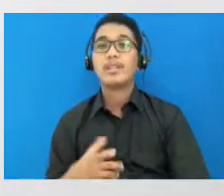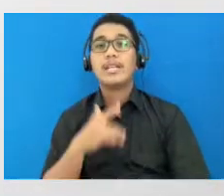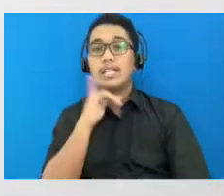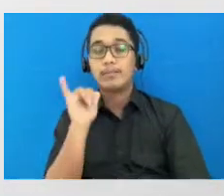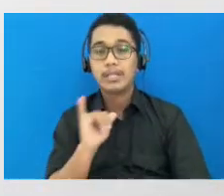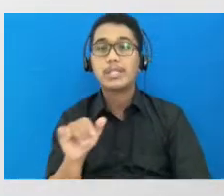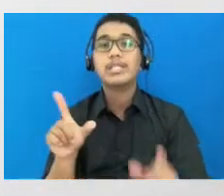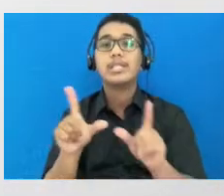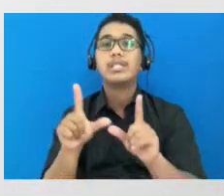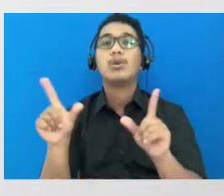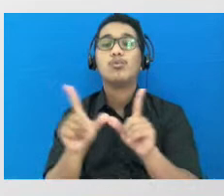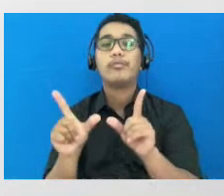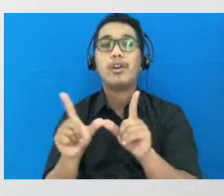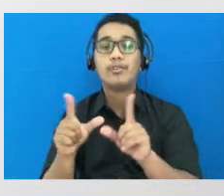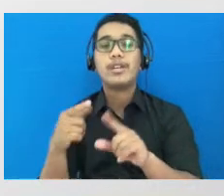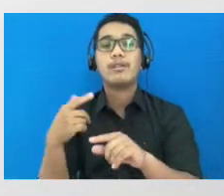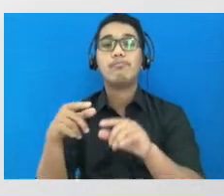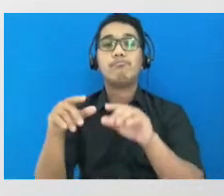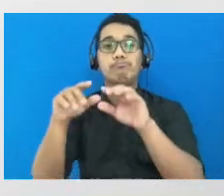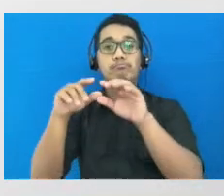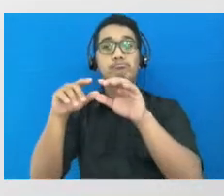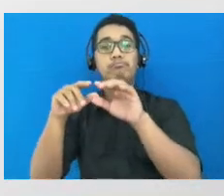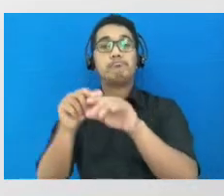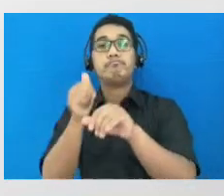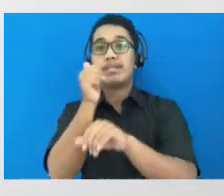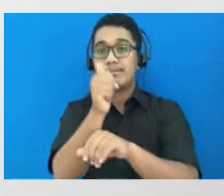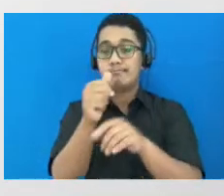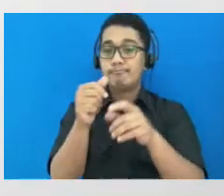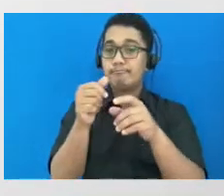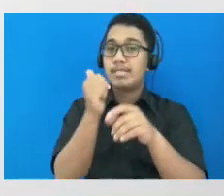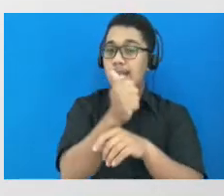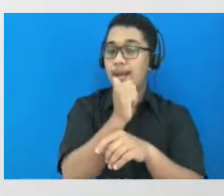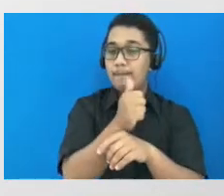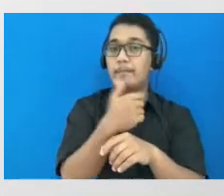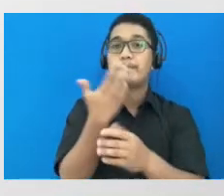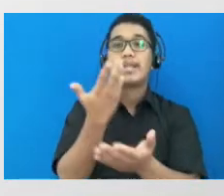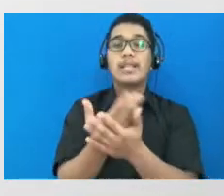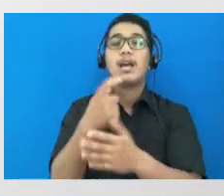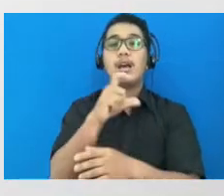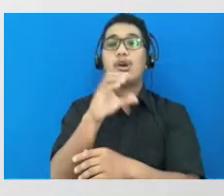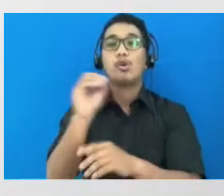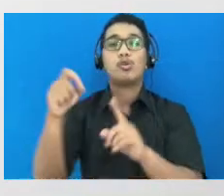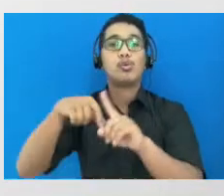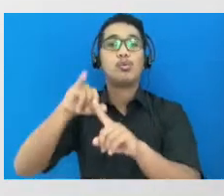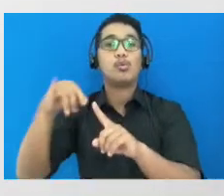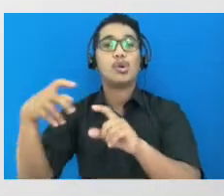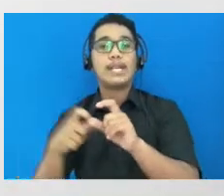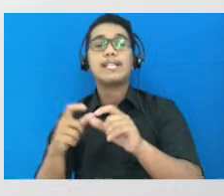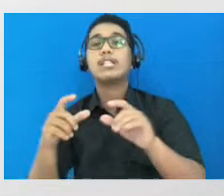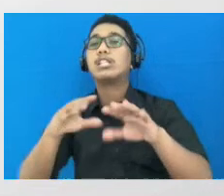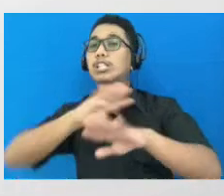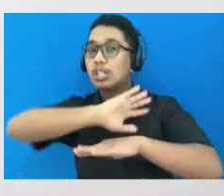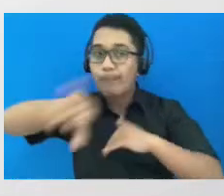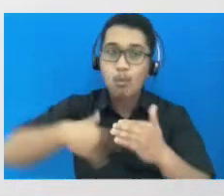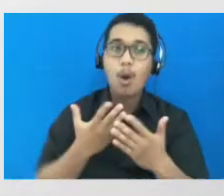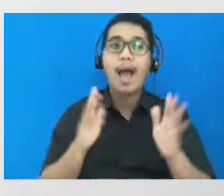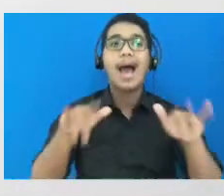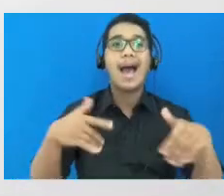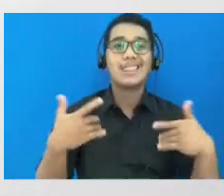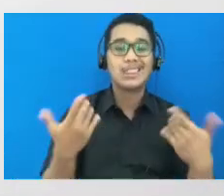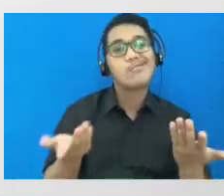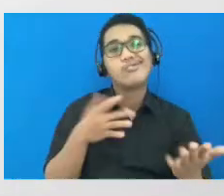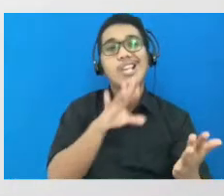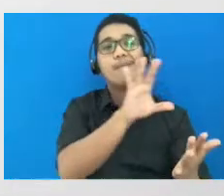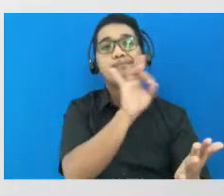itu akan menampilkan opsi by default, mereka akan minta cookies seluruhnya. Tapi kalau kita tidak bersedia, kita